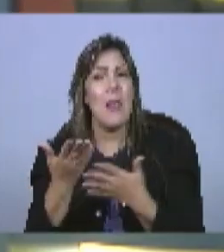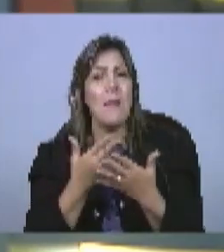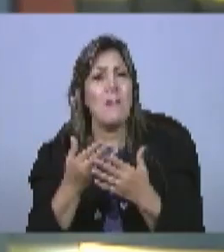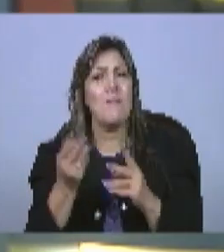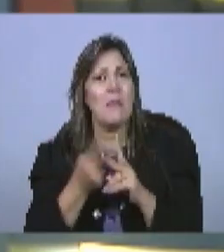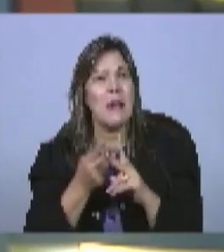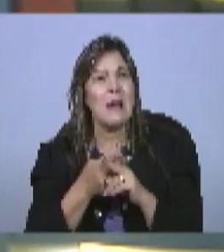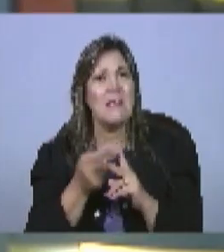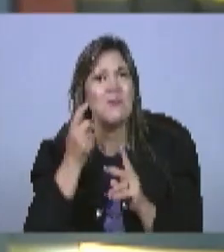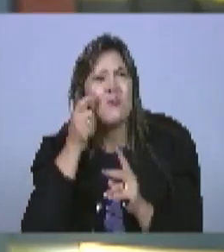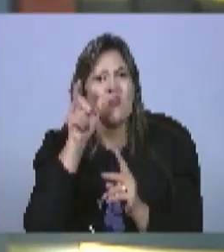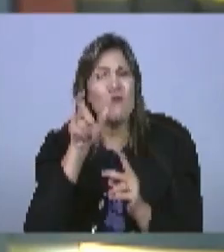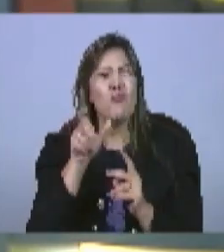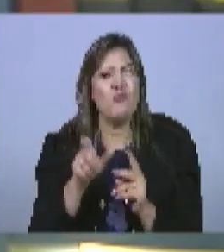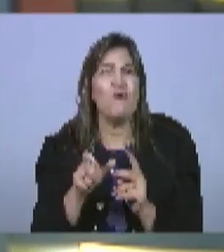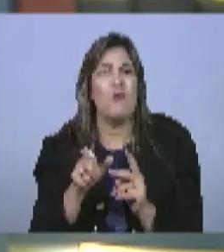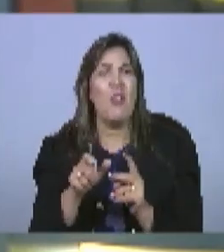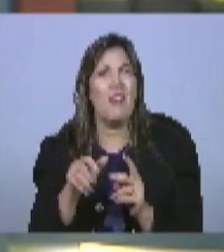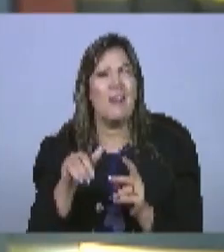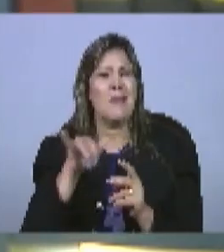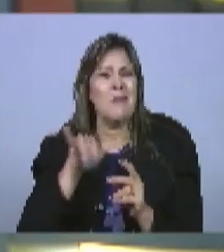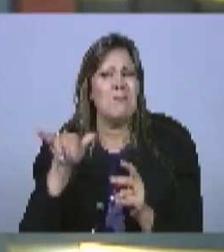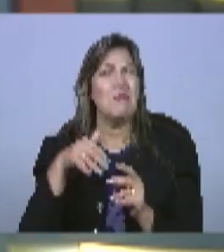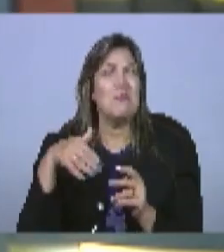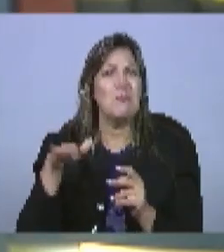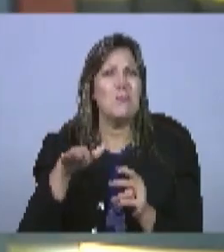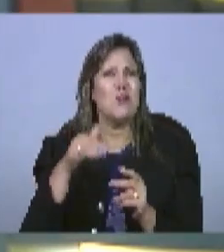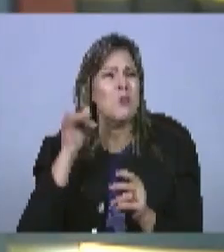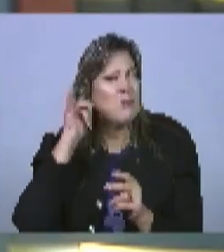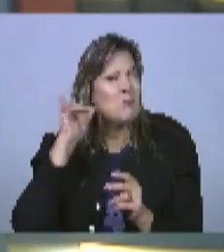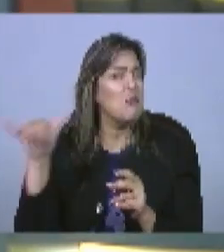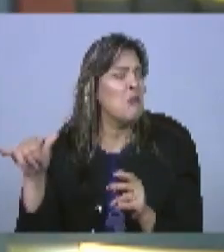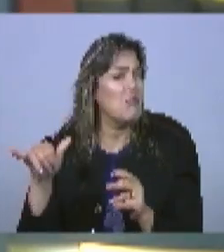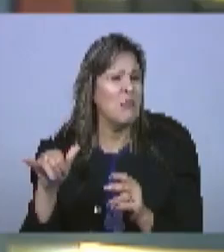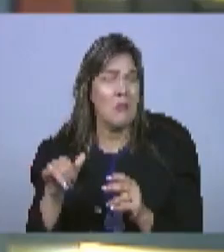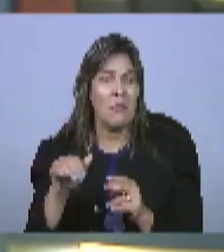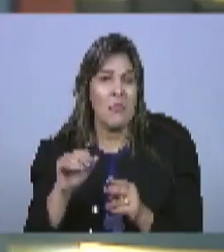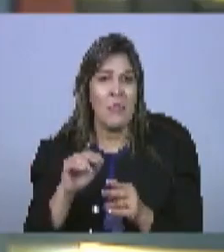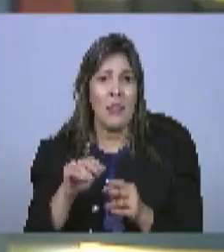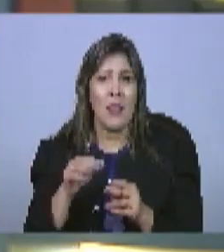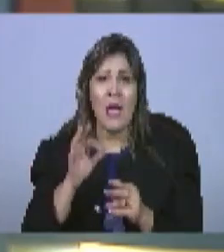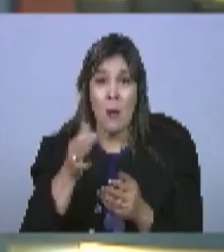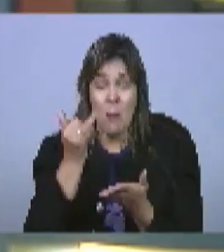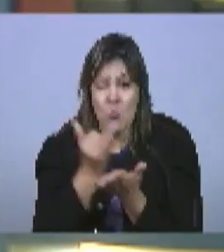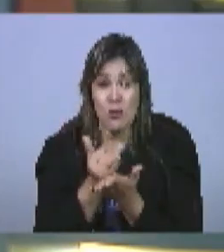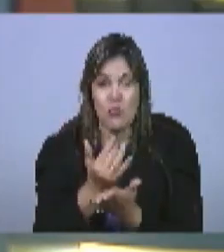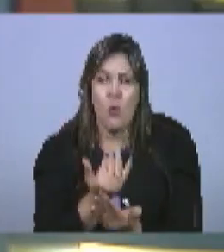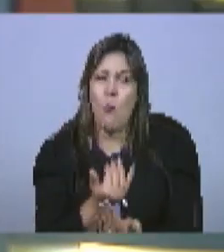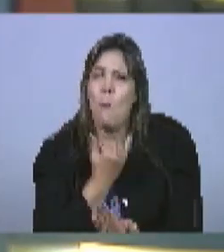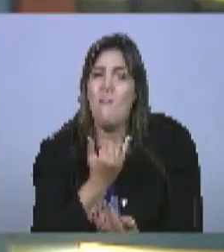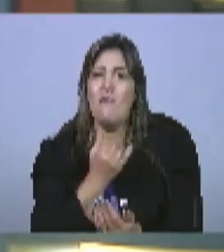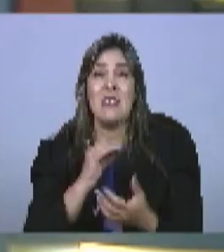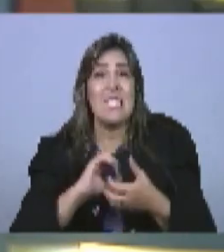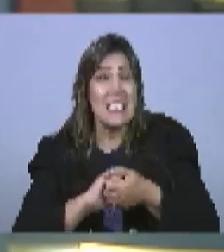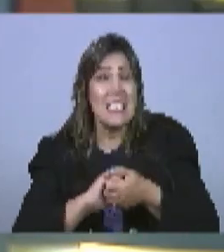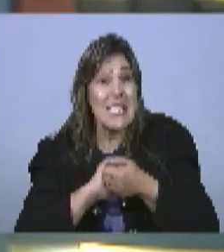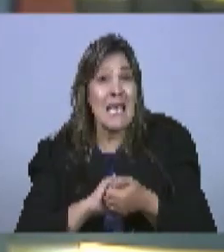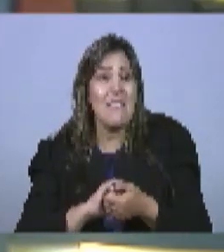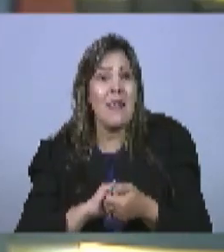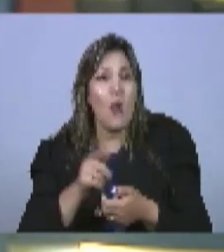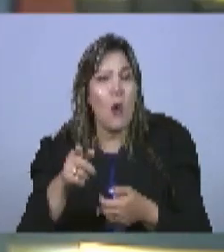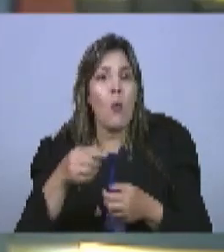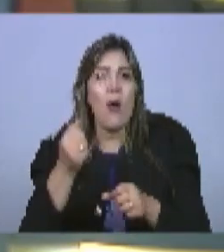بلاقي شخص غير مبالي غير مسؤول غير مهتم لا يمكن الاعتماد عليه تتفق معاه على حاجه ما